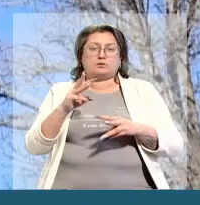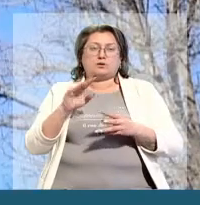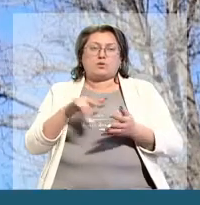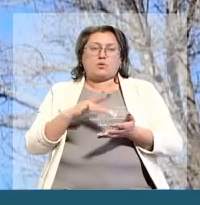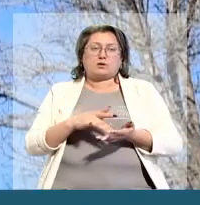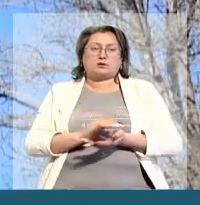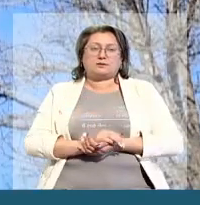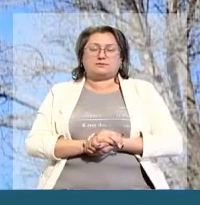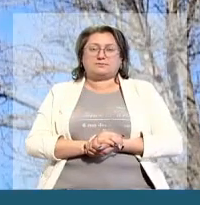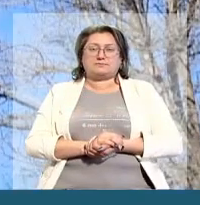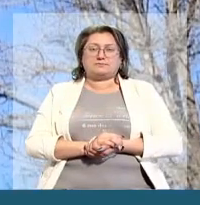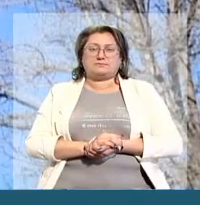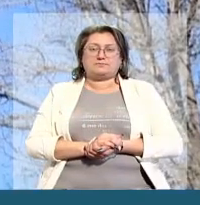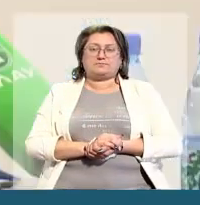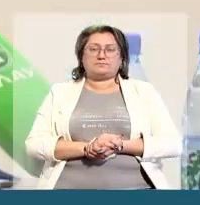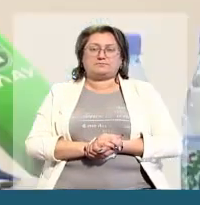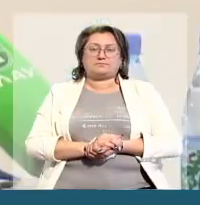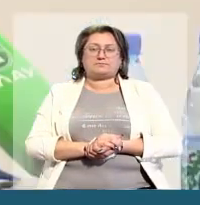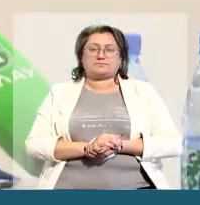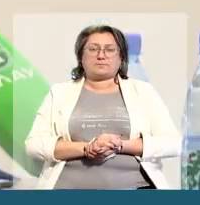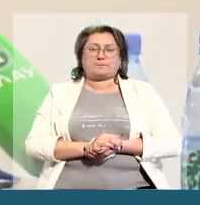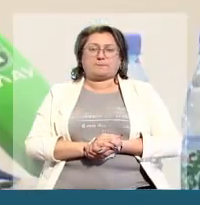келтіріп, шаһарды шырайландыру басты міндет.